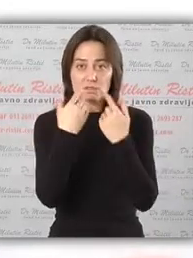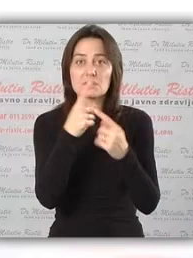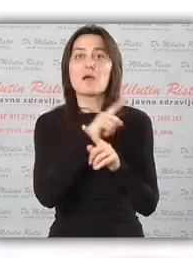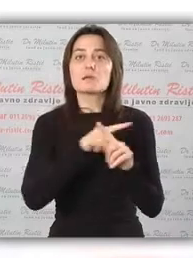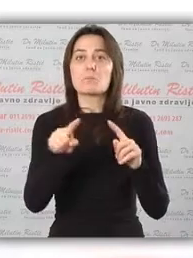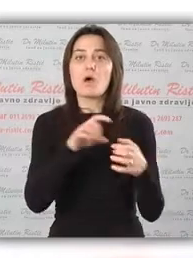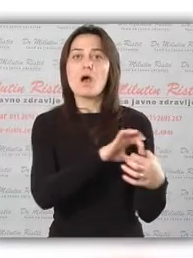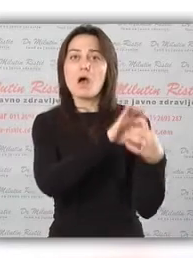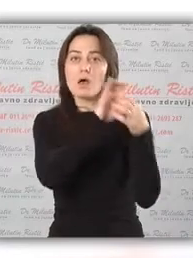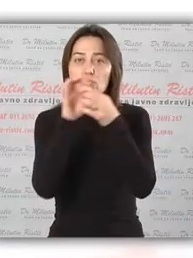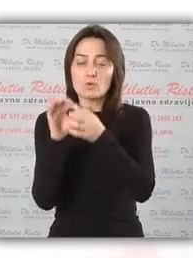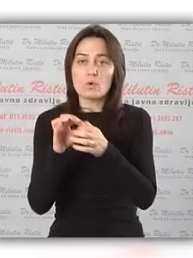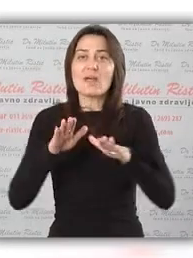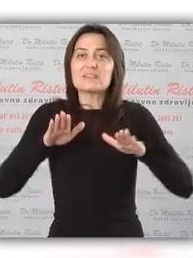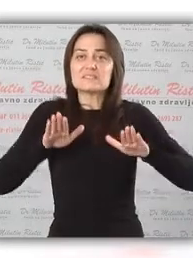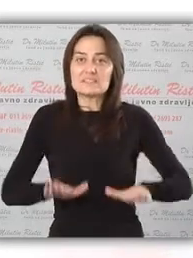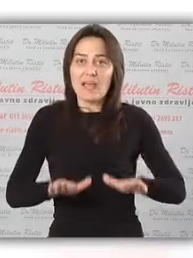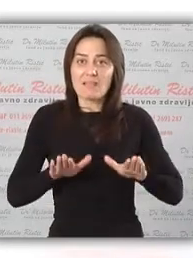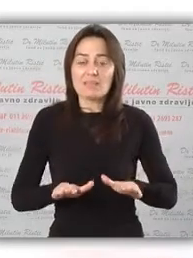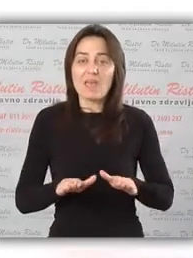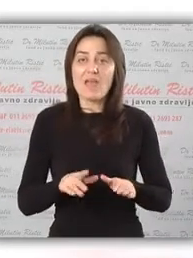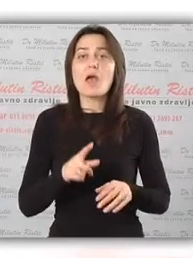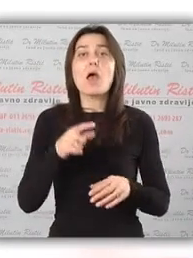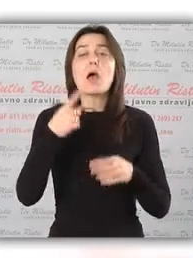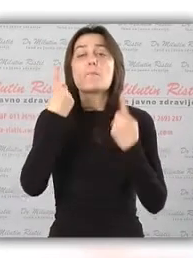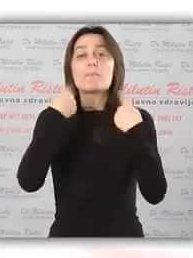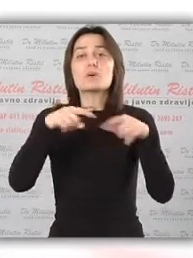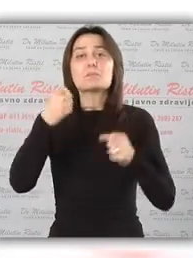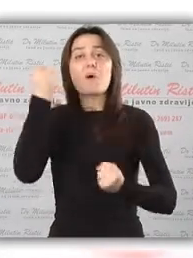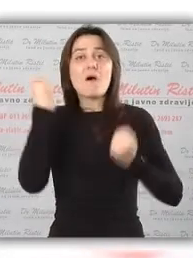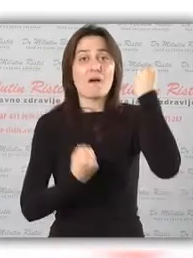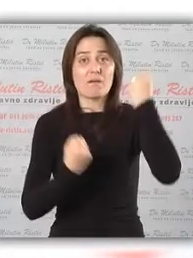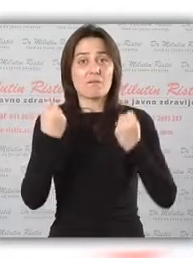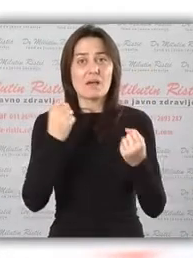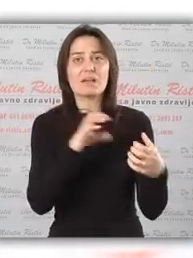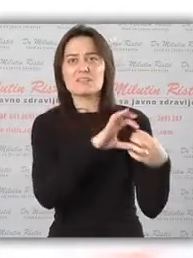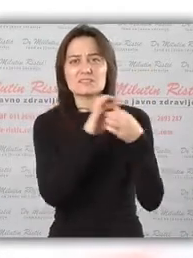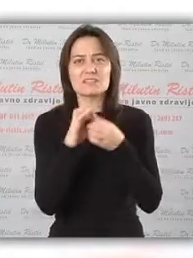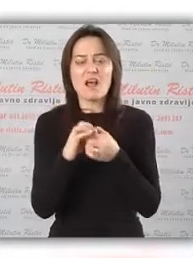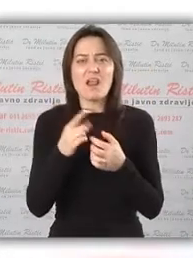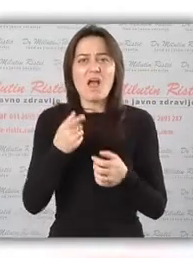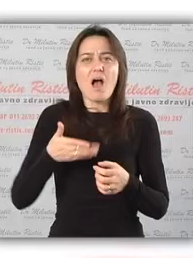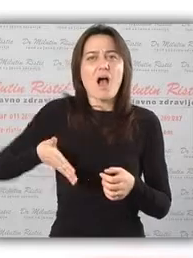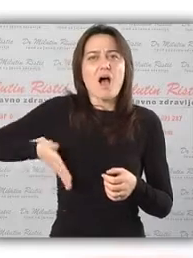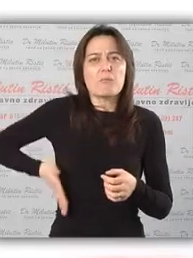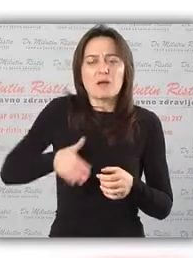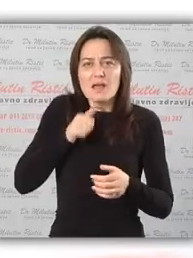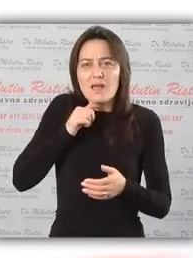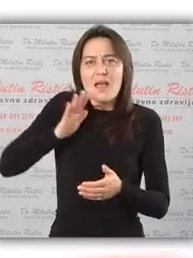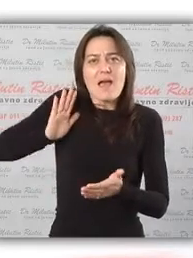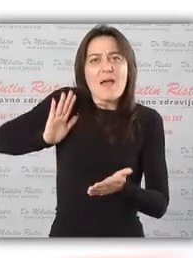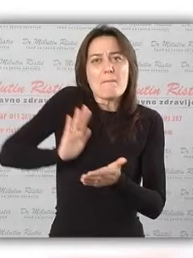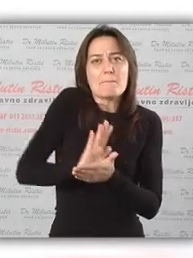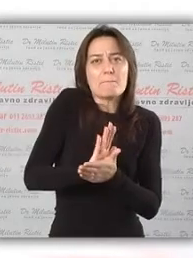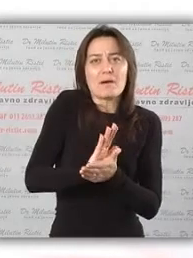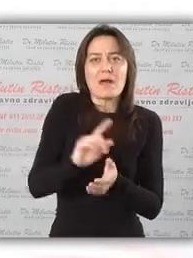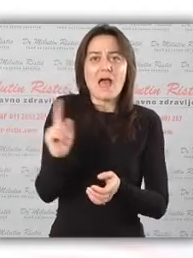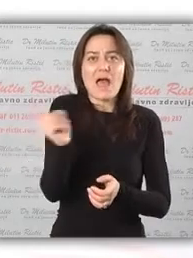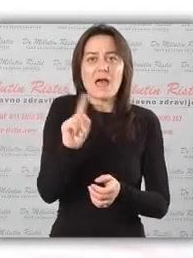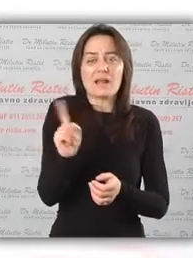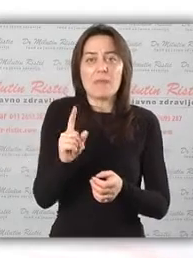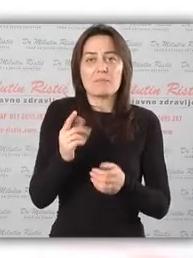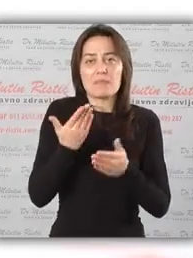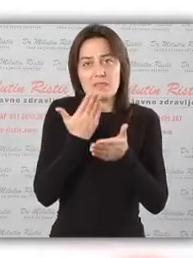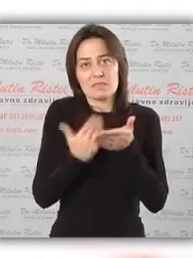uticajem dugotrajnog sedenja, naročito za volanom, kada postoji stalan nadražaj i pritisak na predeo repnog